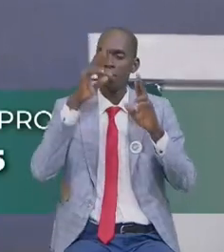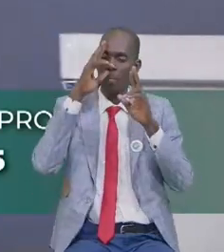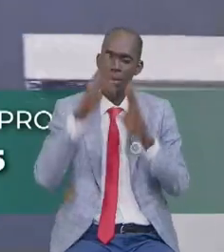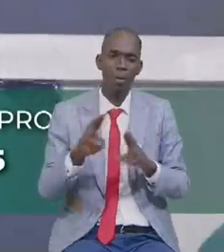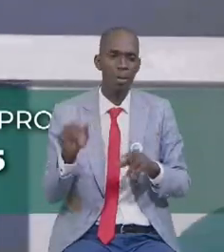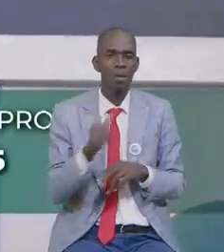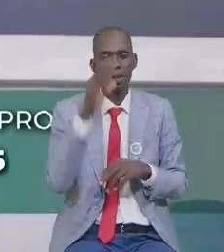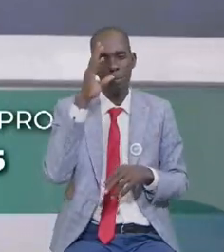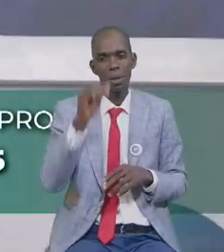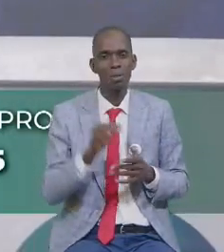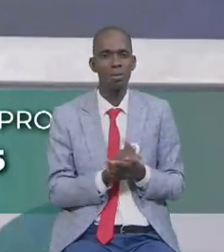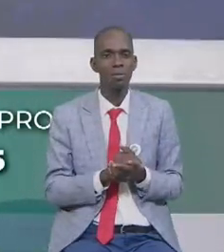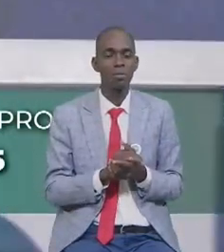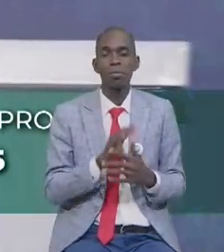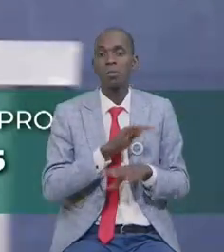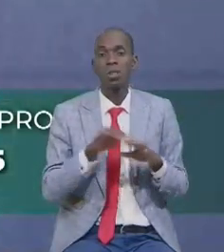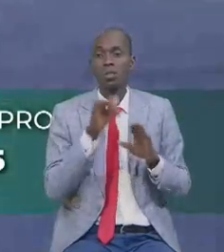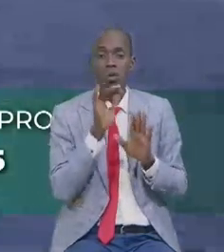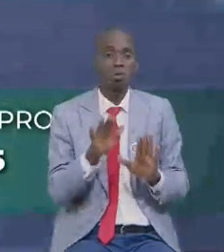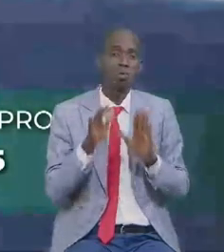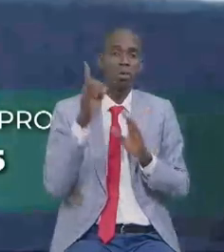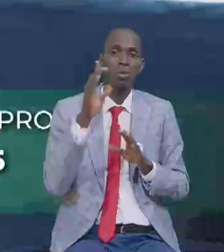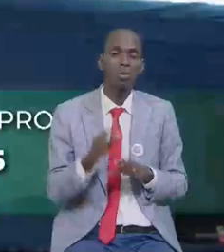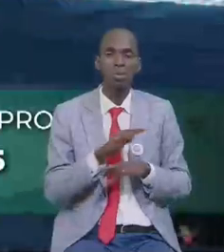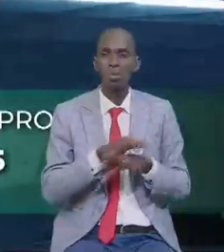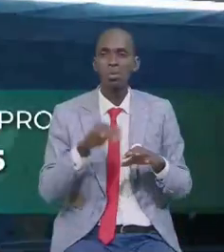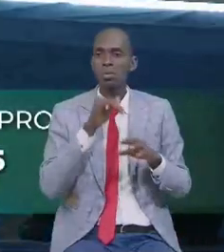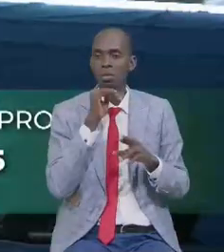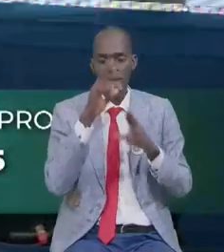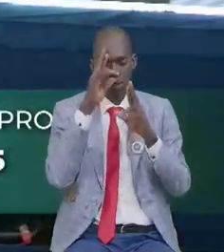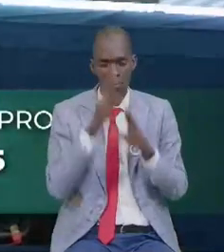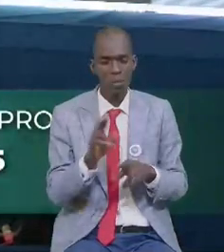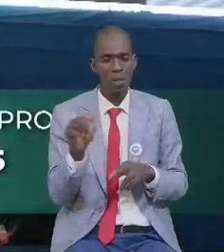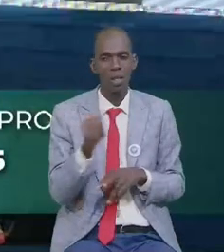qui ne craint point Dieu et qui ne respecte personne.